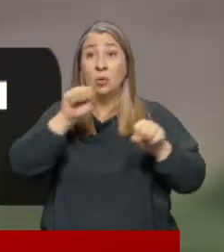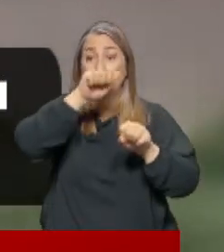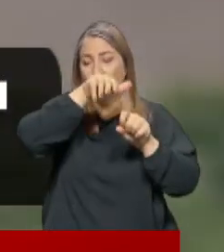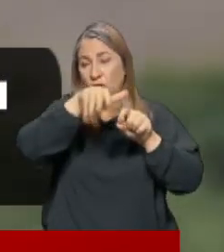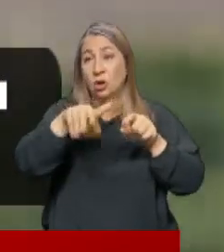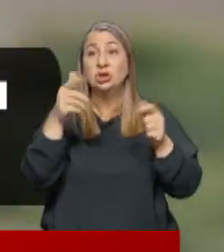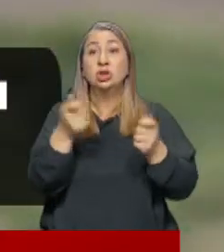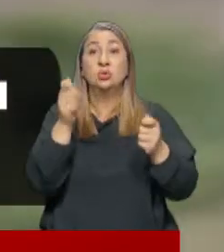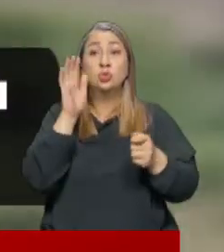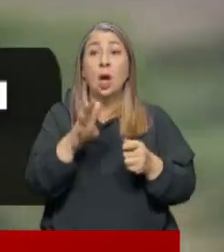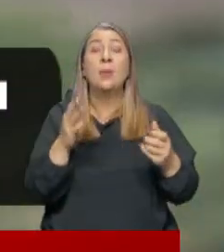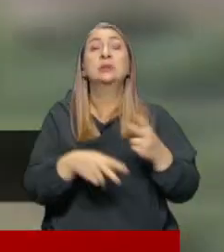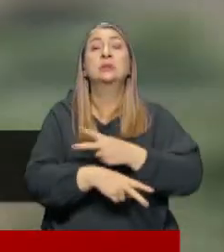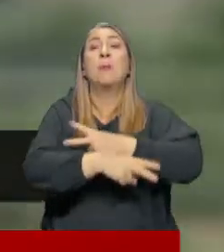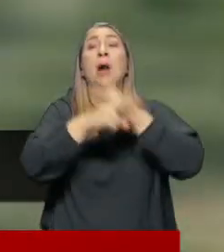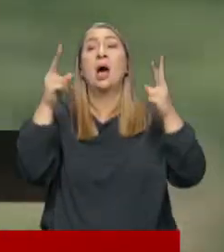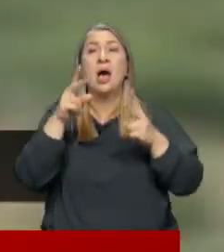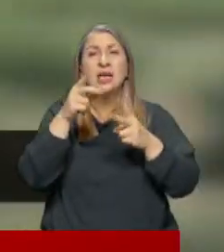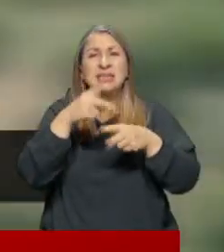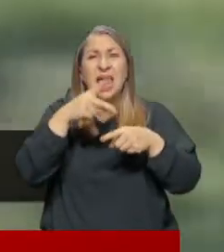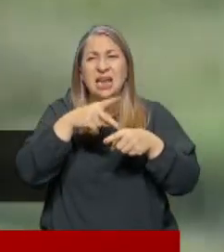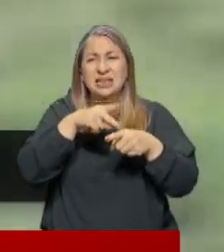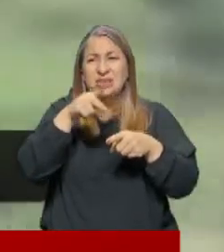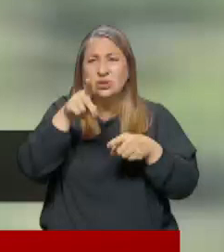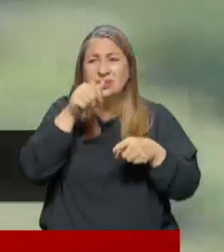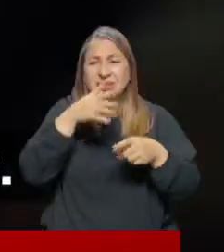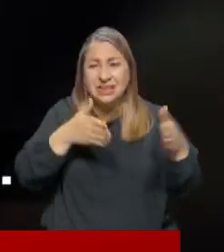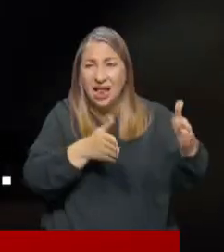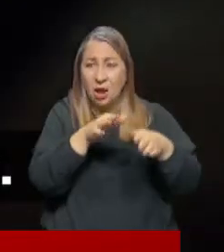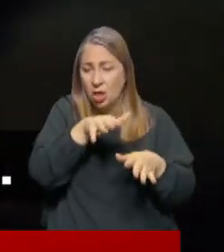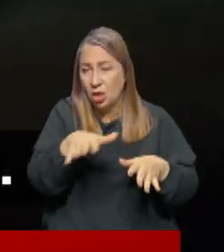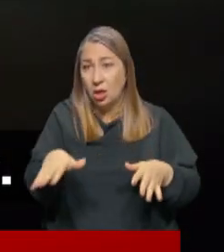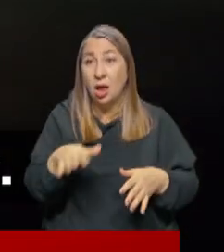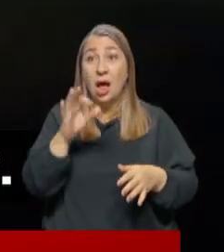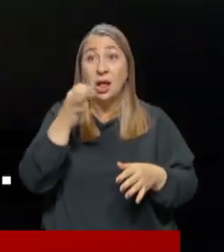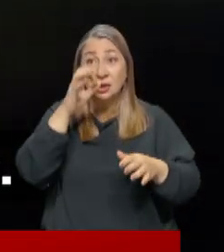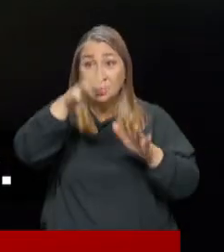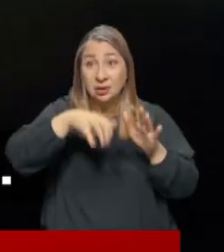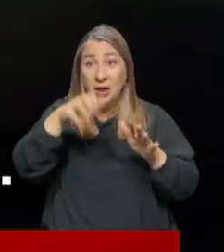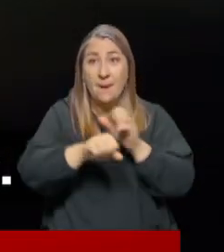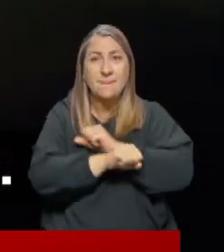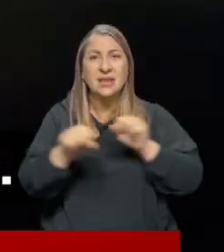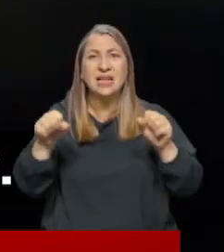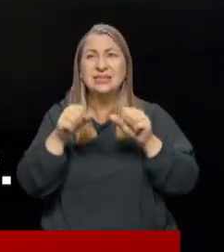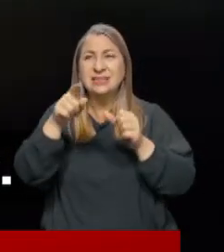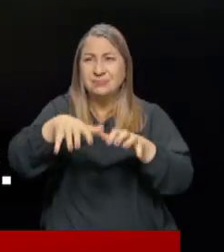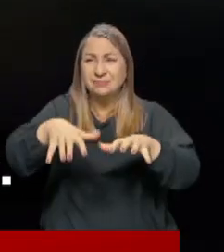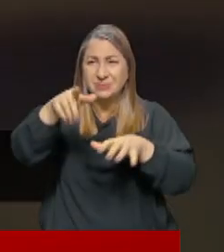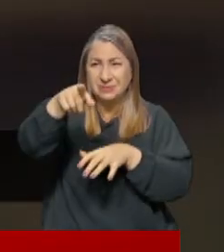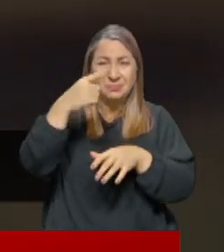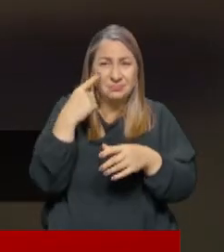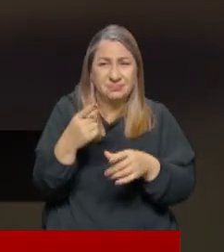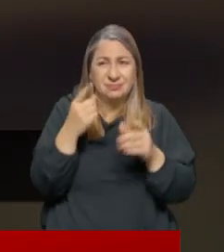Gelip çalışmayı durdurdular ama sabaha kadar siyanür buradaki dereye akıyor. Altın madeni patlayan siyanürün biriktiği